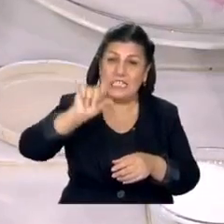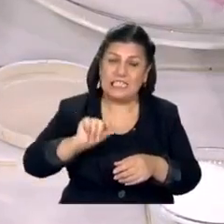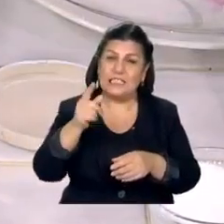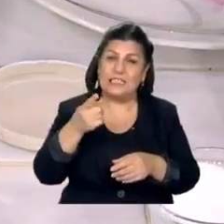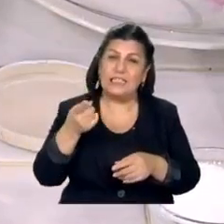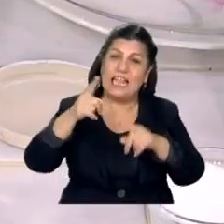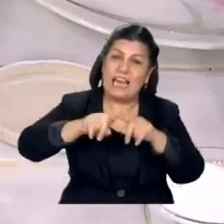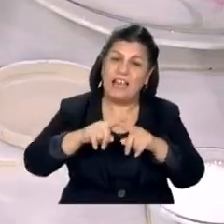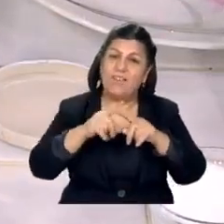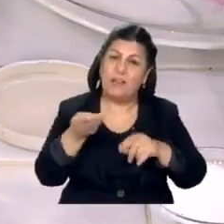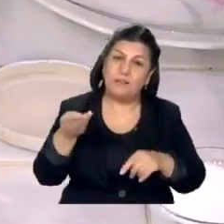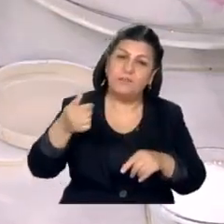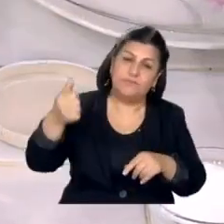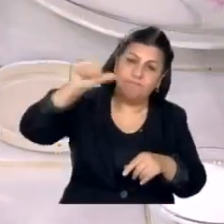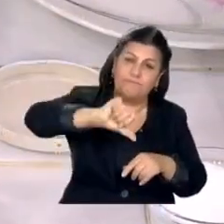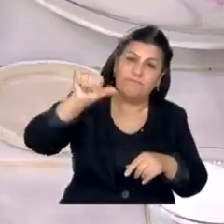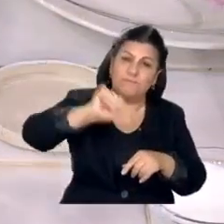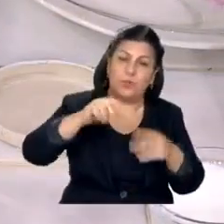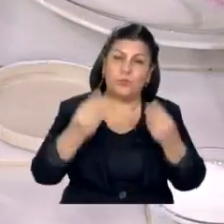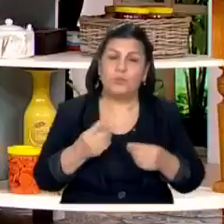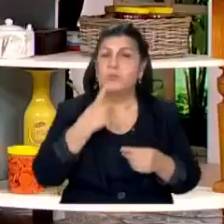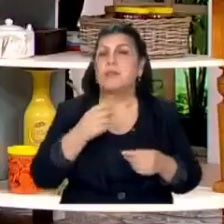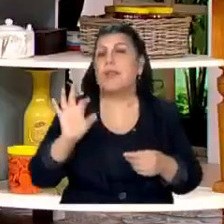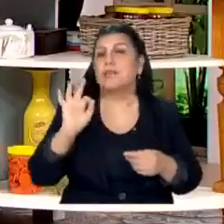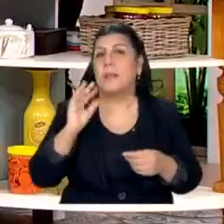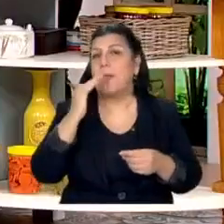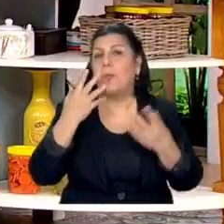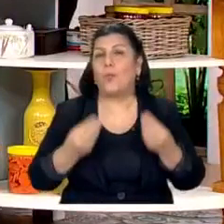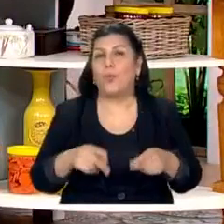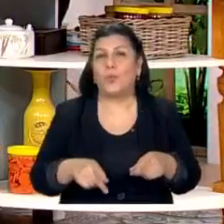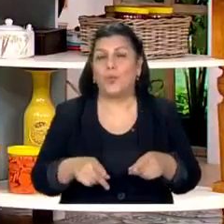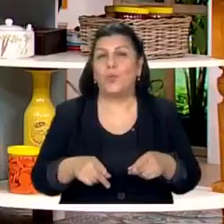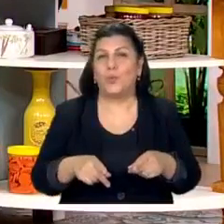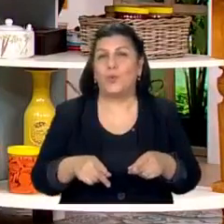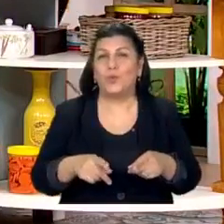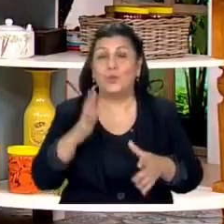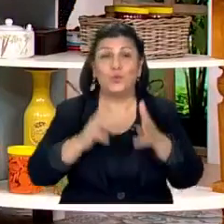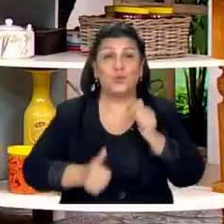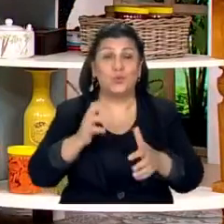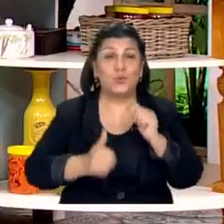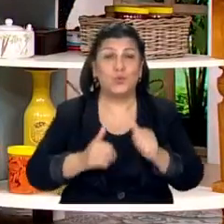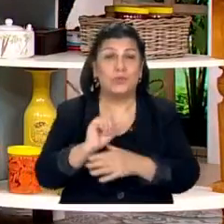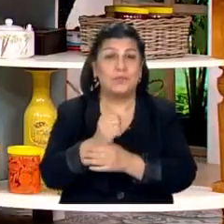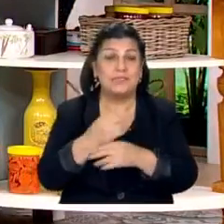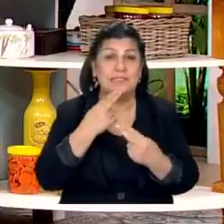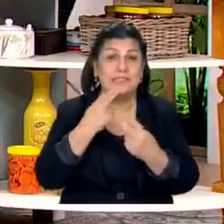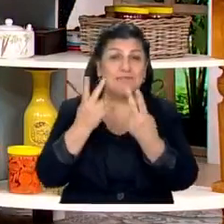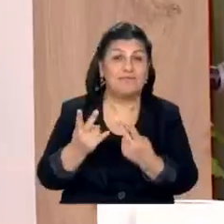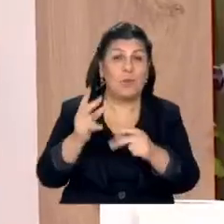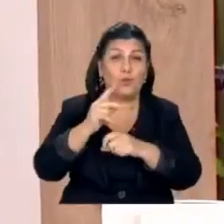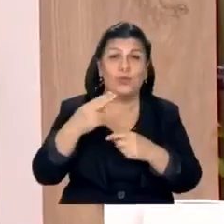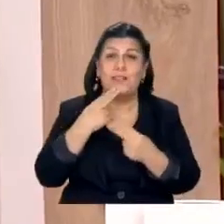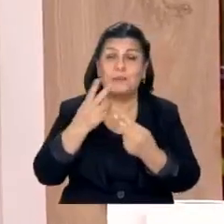edebiliriz çok leziz lezzetli bir peynirimizi oluşuyor teknikeri Öznur arkana payda çok